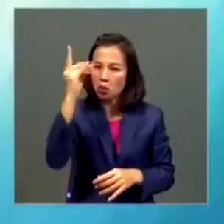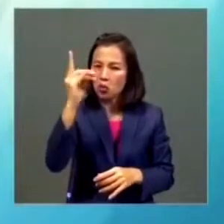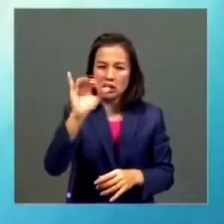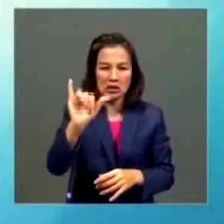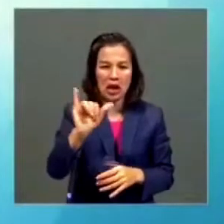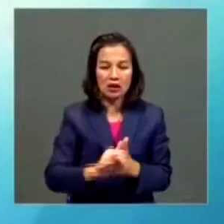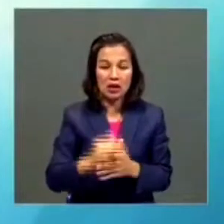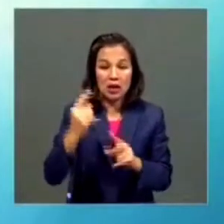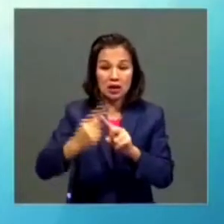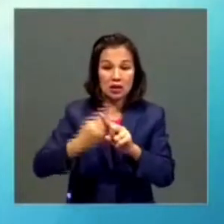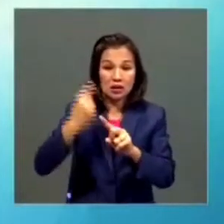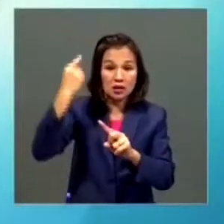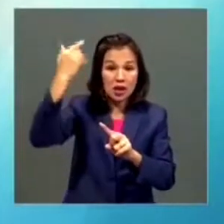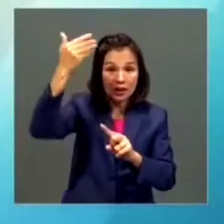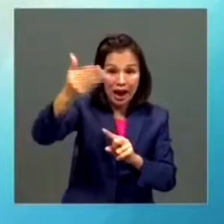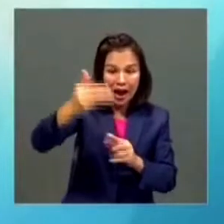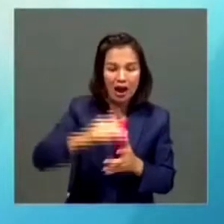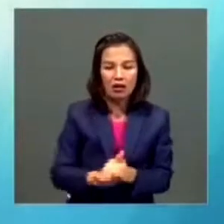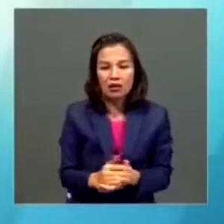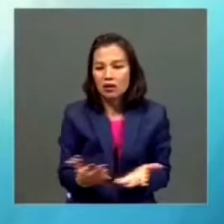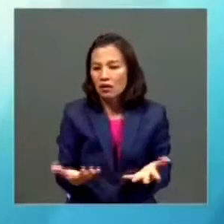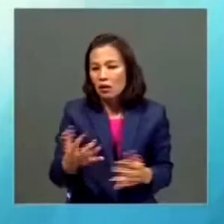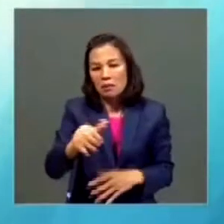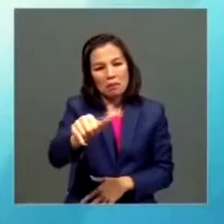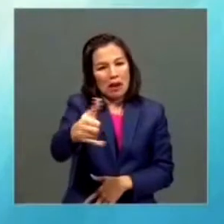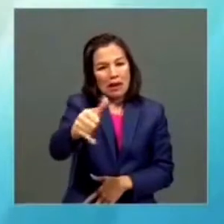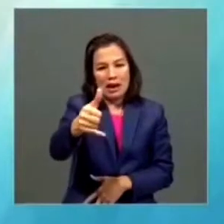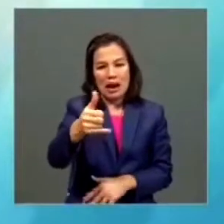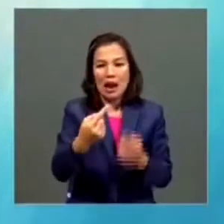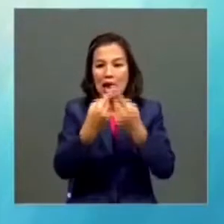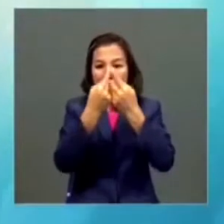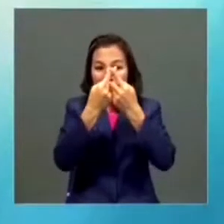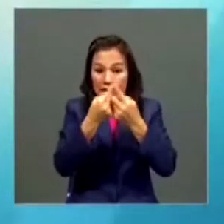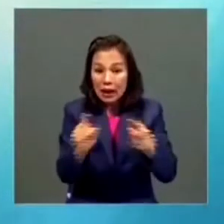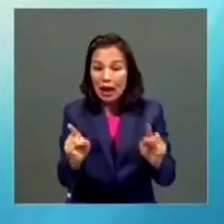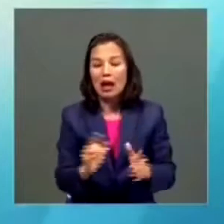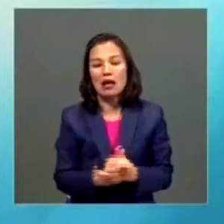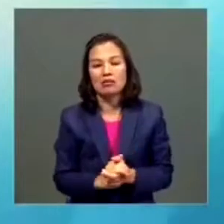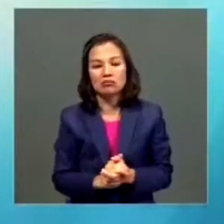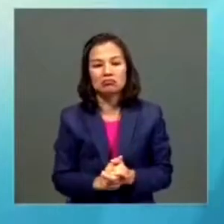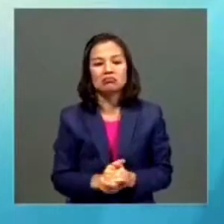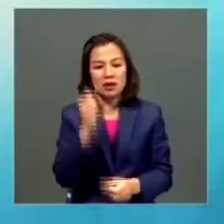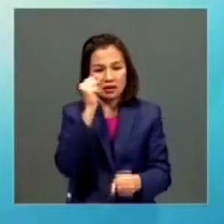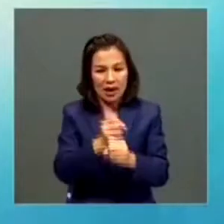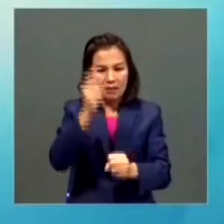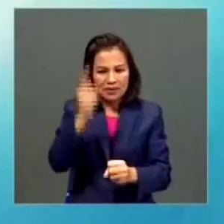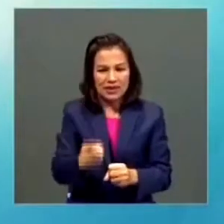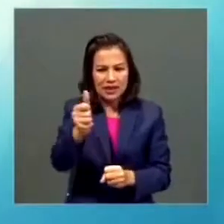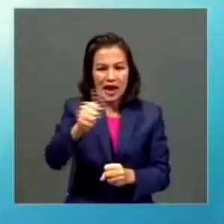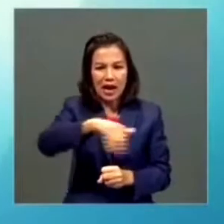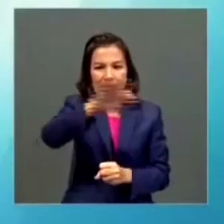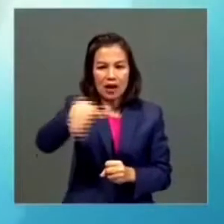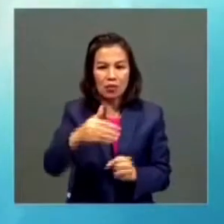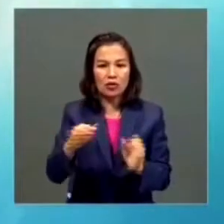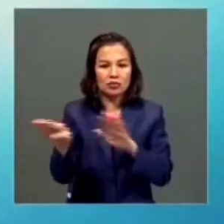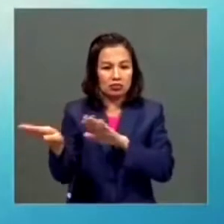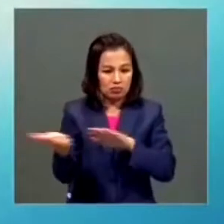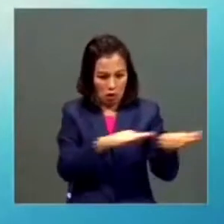จะเป็นเดือนหน้าไหมก็ไม่แน่ใจแต่จะแน่ใจก็คือถ้าเราทุกคนพร้อมใจกันเดี๋